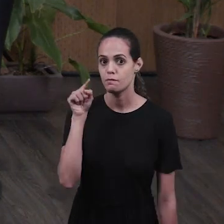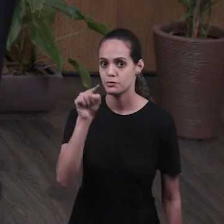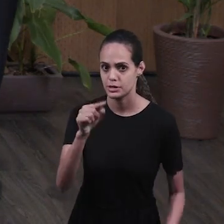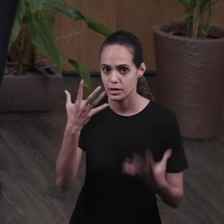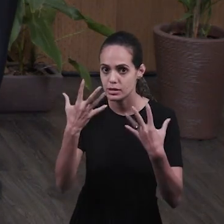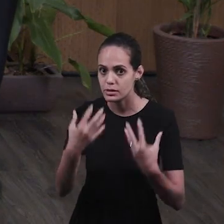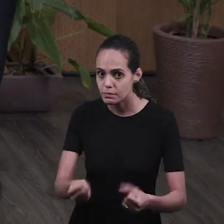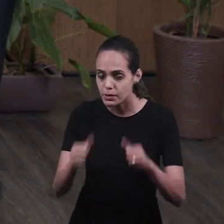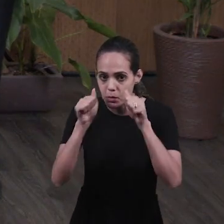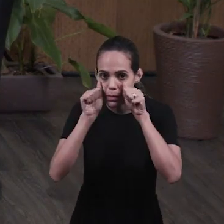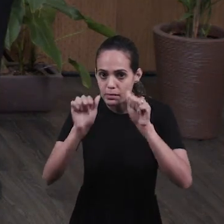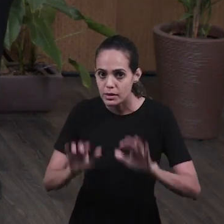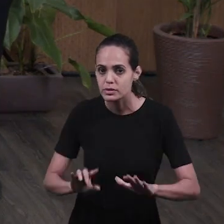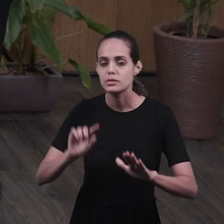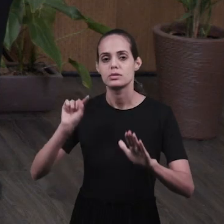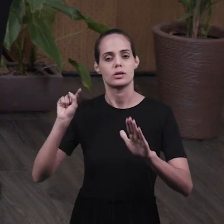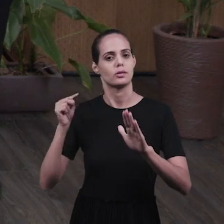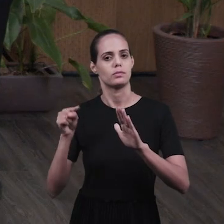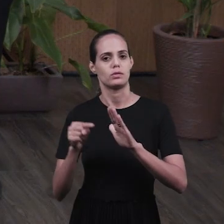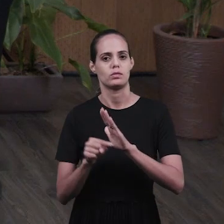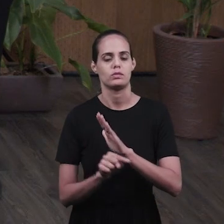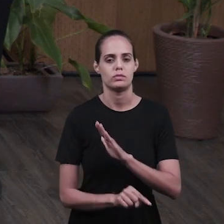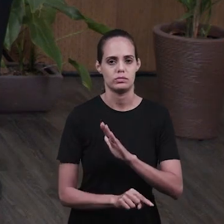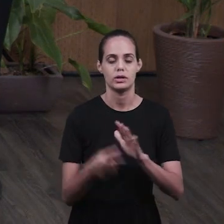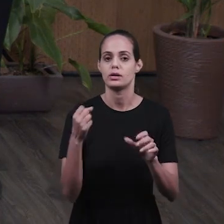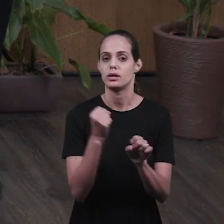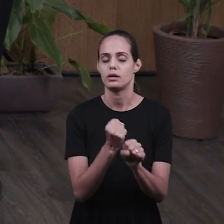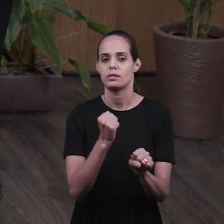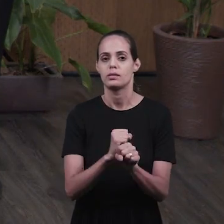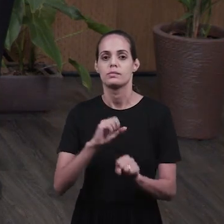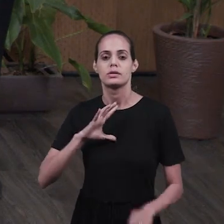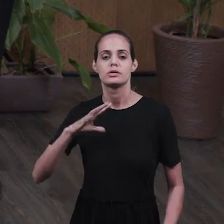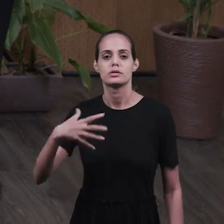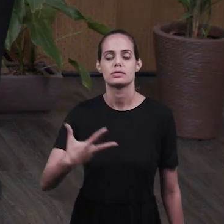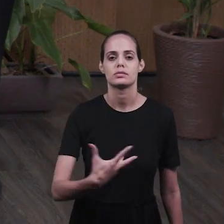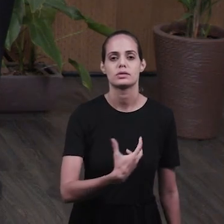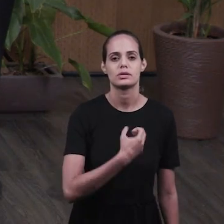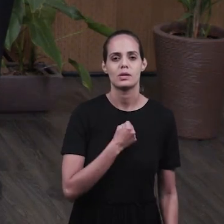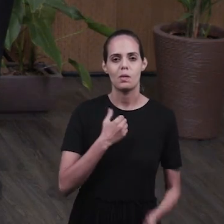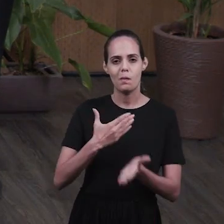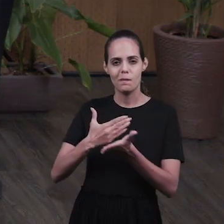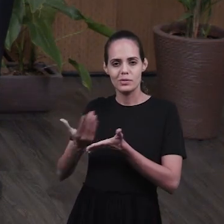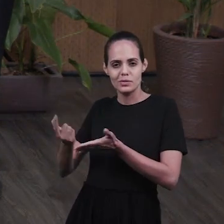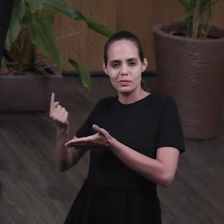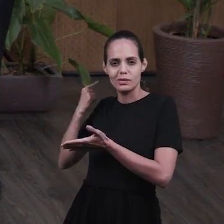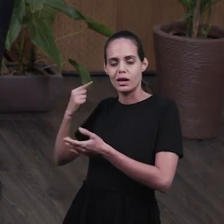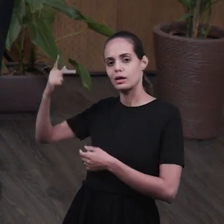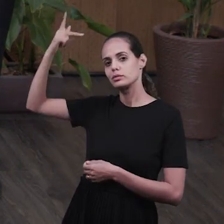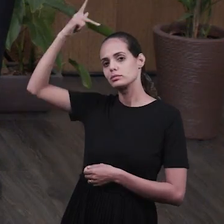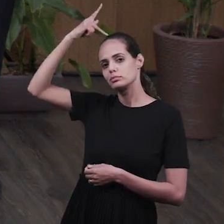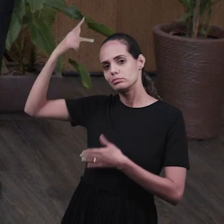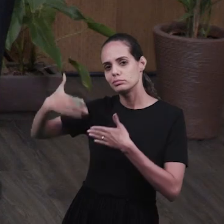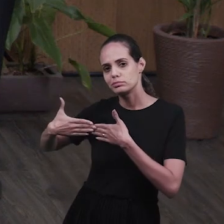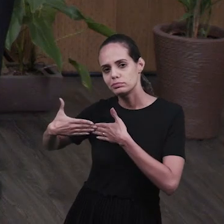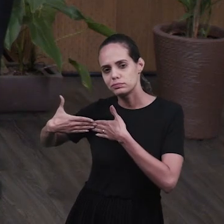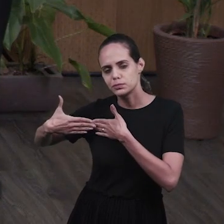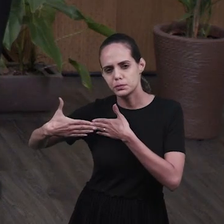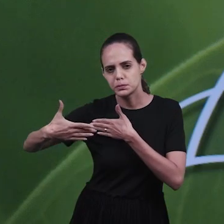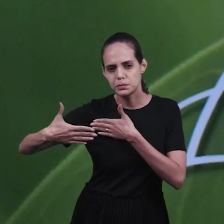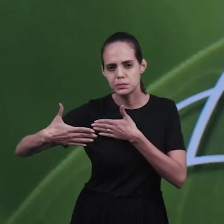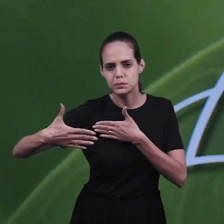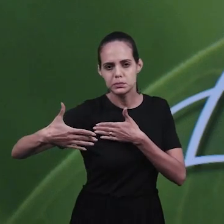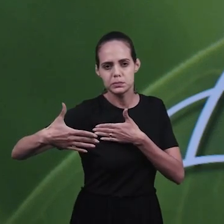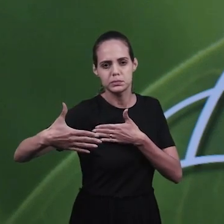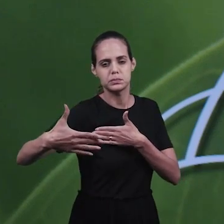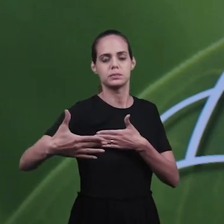donc allez-y plus loin en elle. L'œuvre du salut a commencé le jour de la Pentecôte. Il va